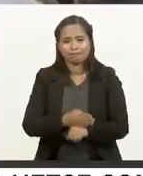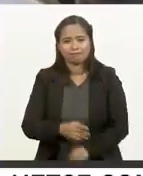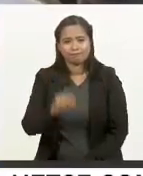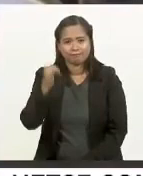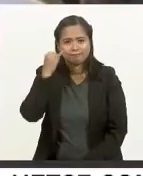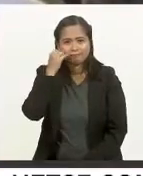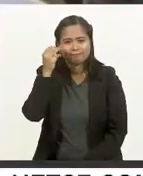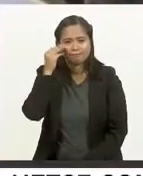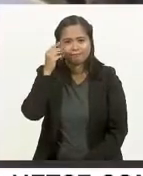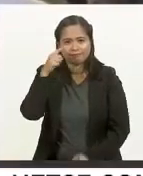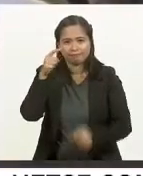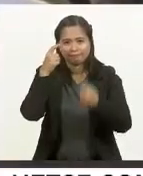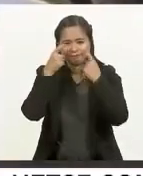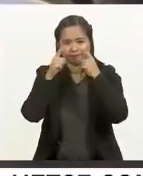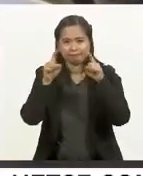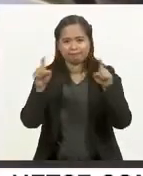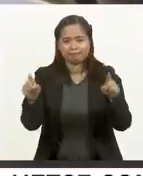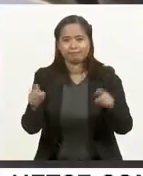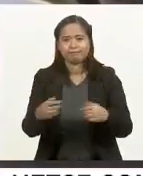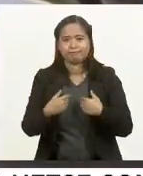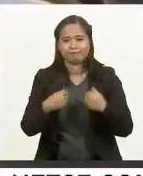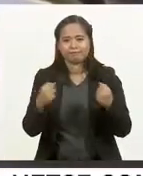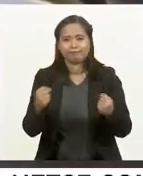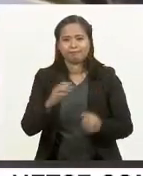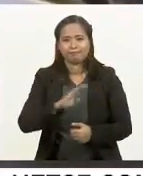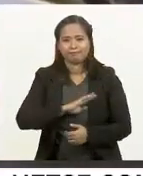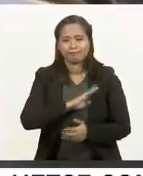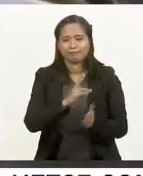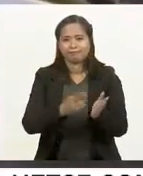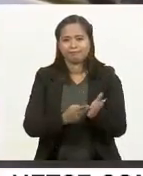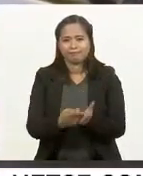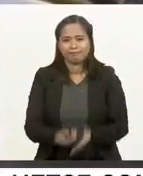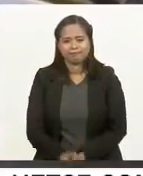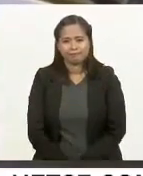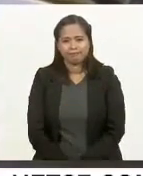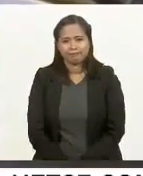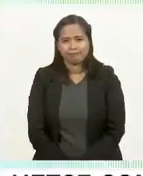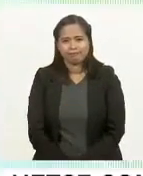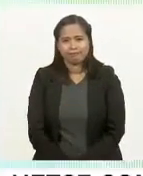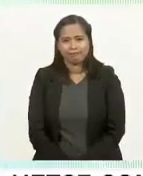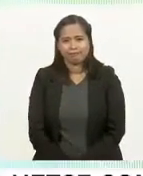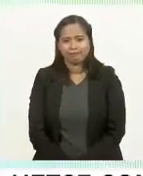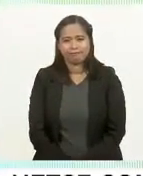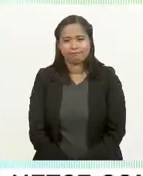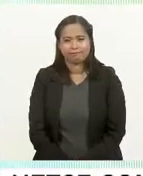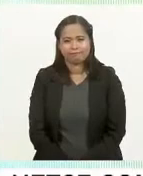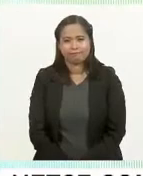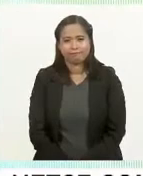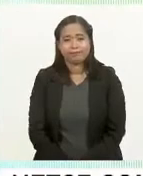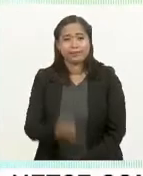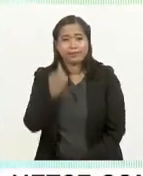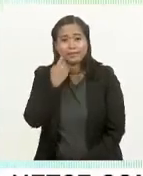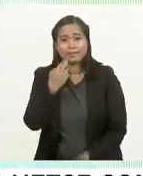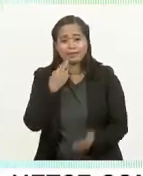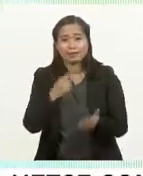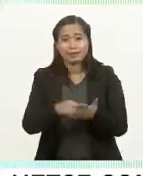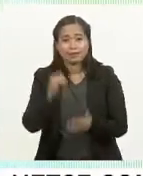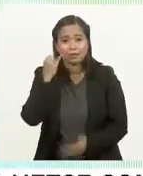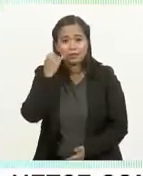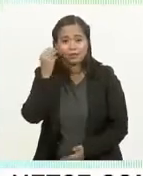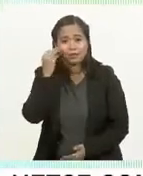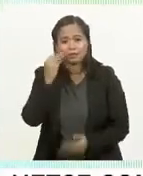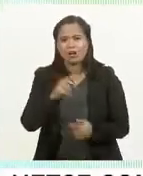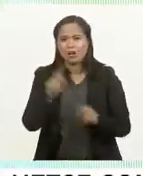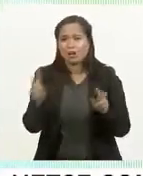Josie Martinez para sa Mata ng Agila, matatag, matapang, matapat. Yan po ay report ni Josie